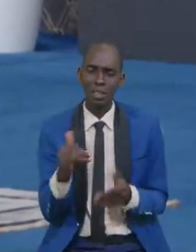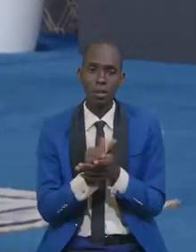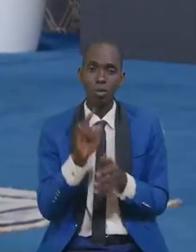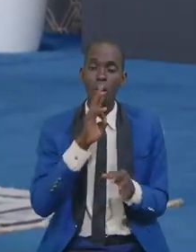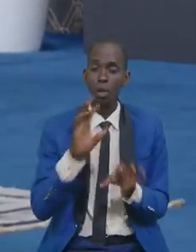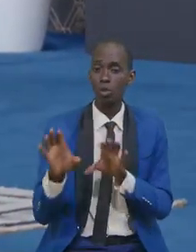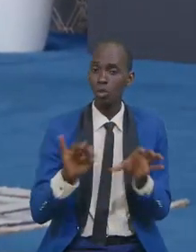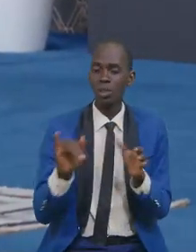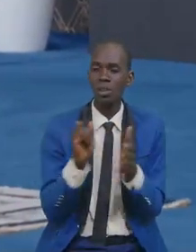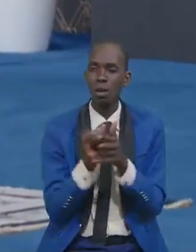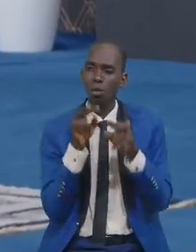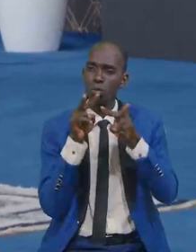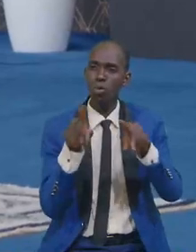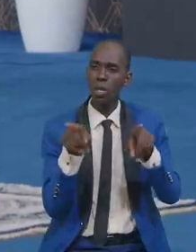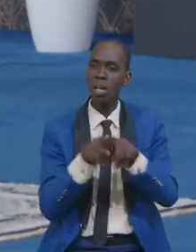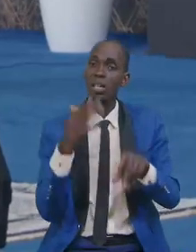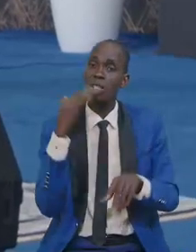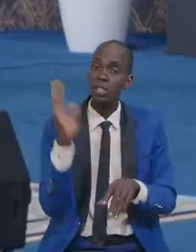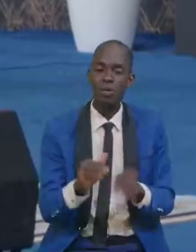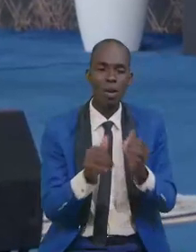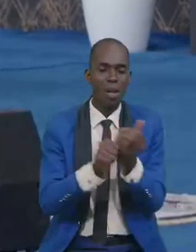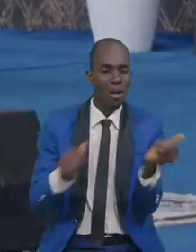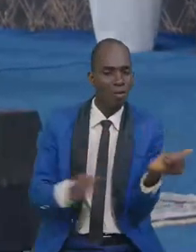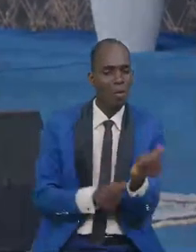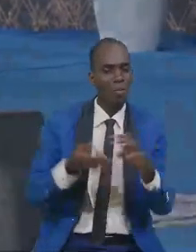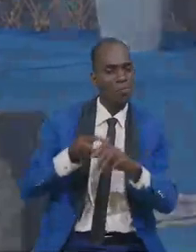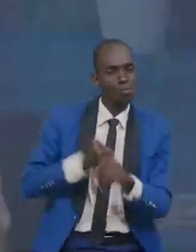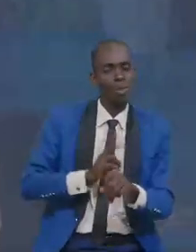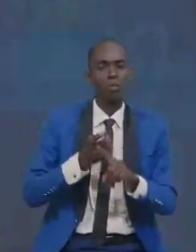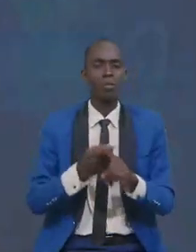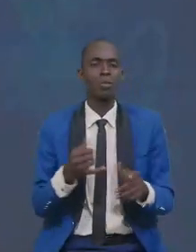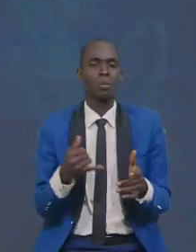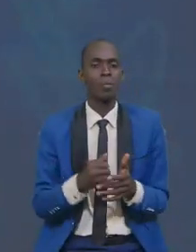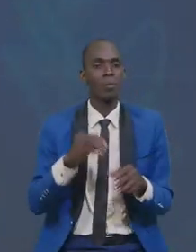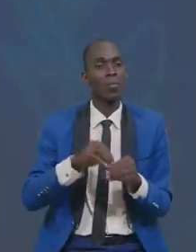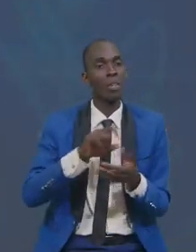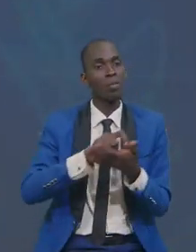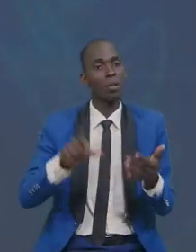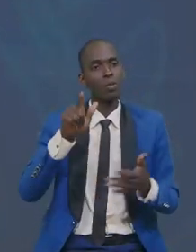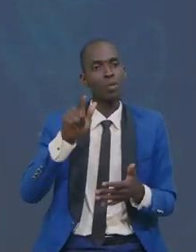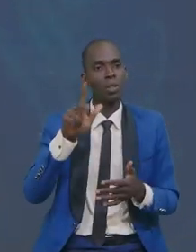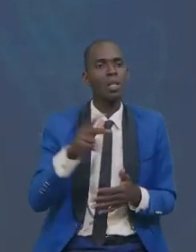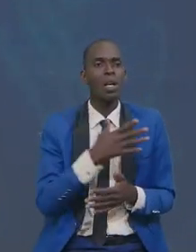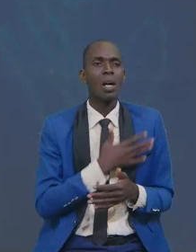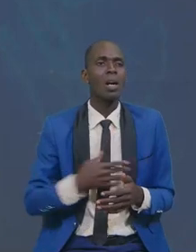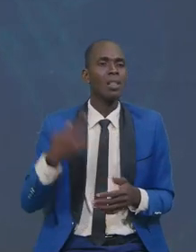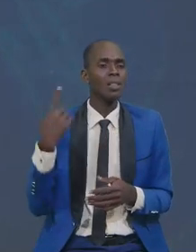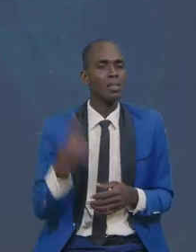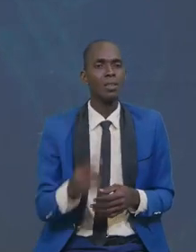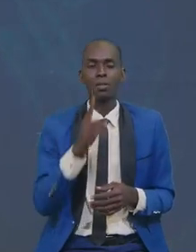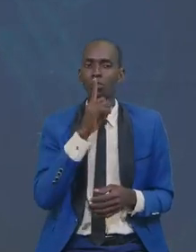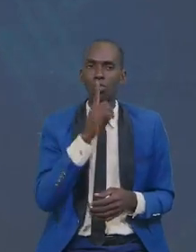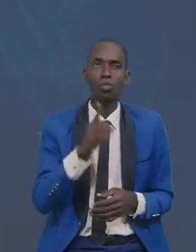Alors abstiens-en de toute espèce, de toute apparence du mal. Verset 23. Il dit que le Dieu de